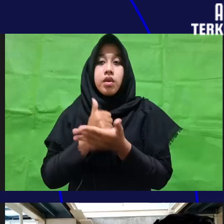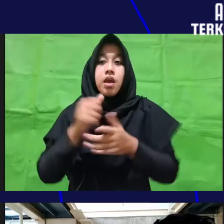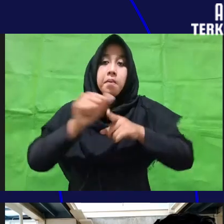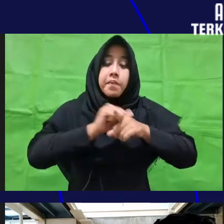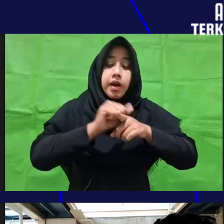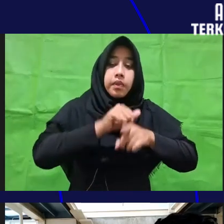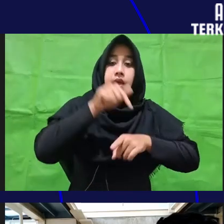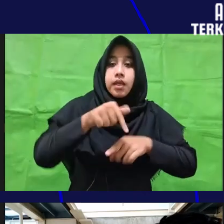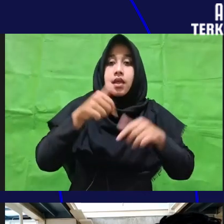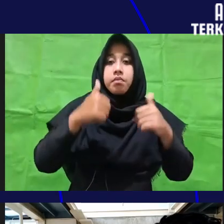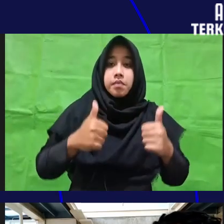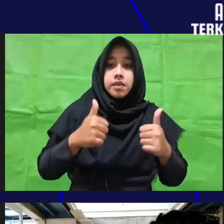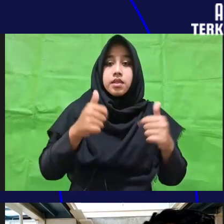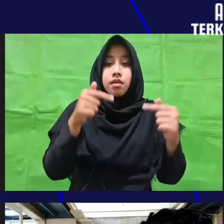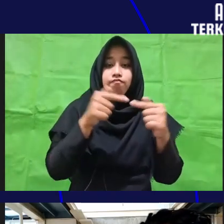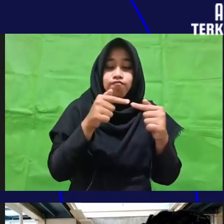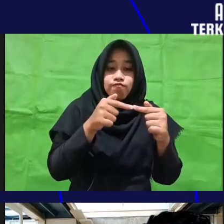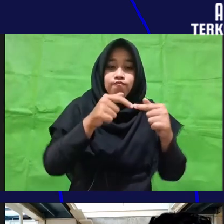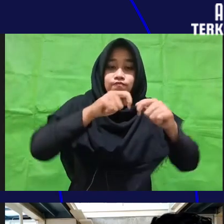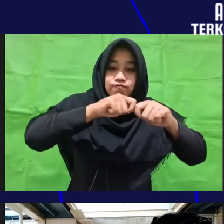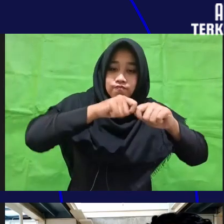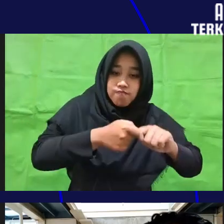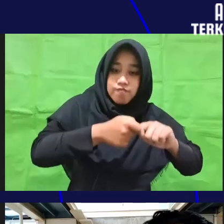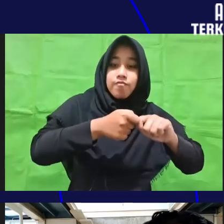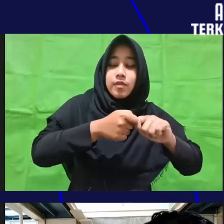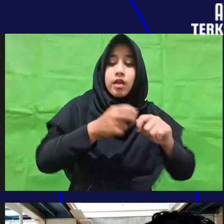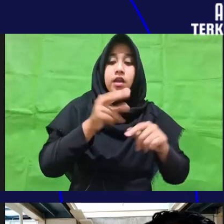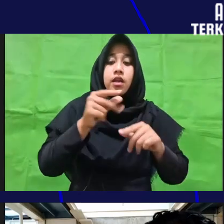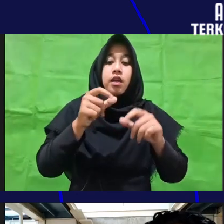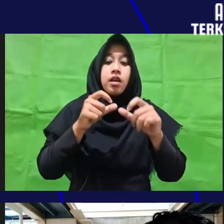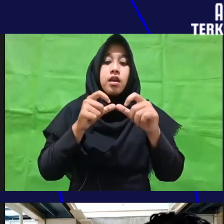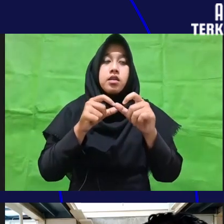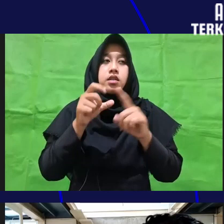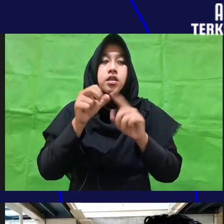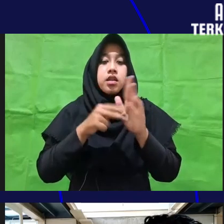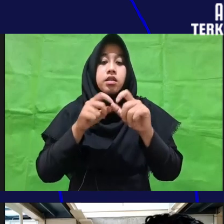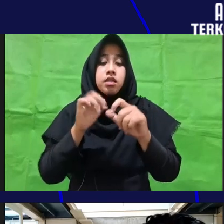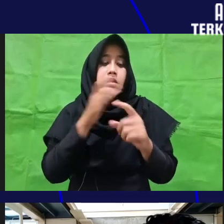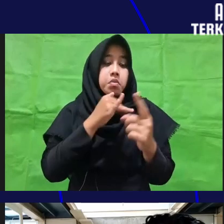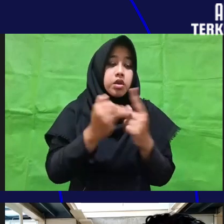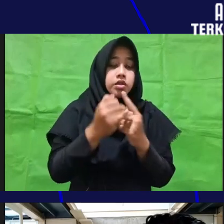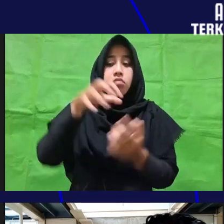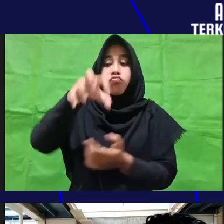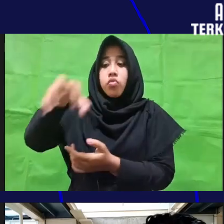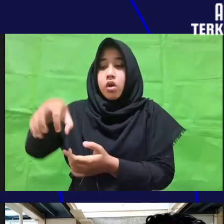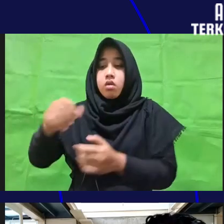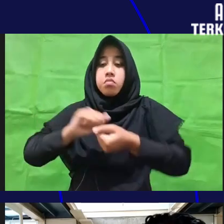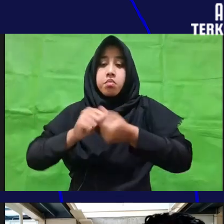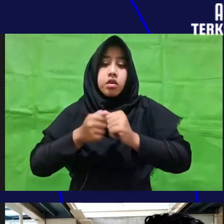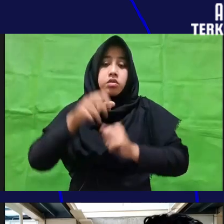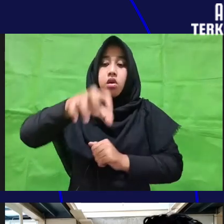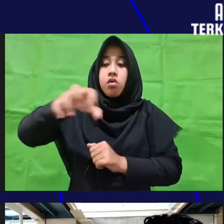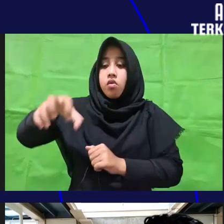dengan relasi residensi dan masyarakat lokal ya, baik dalam membaca persoalan lokal, menyerap pengetahuan lokal